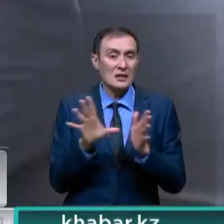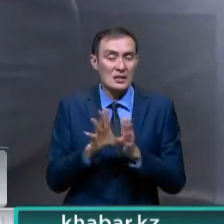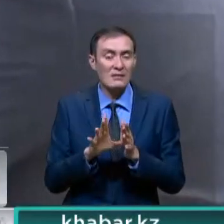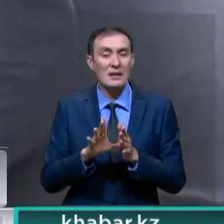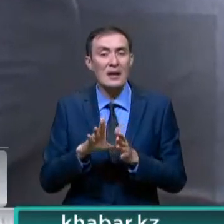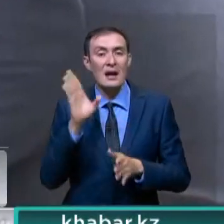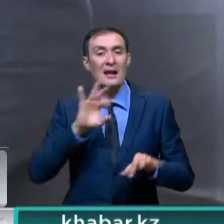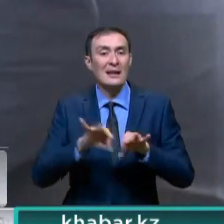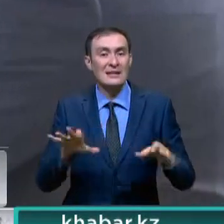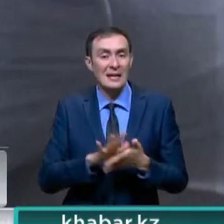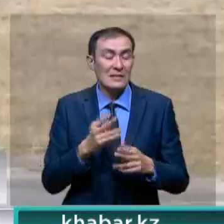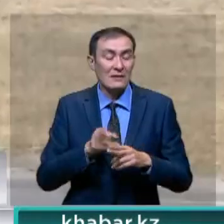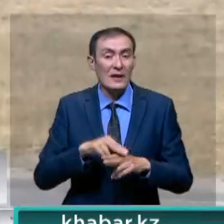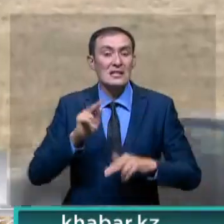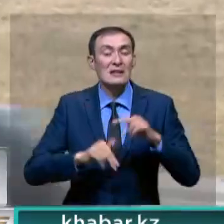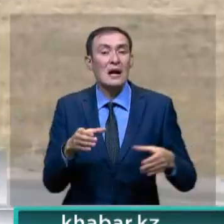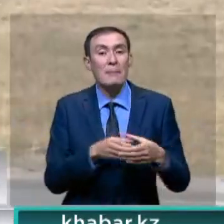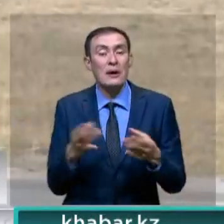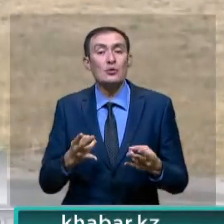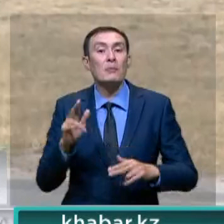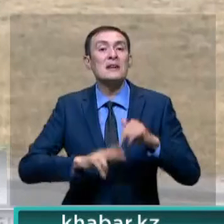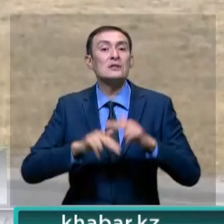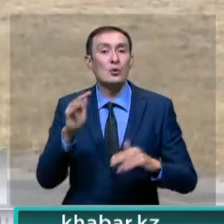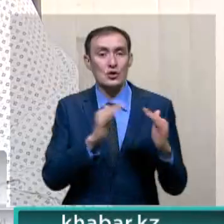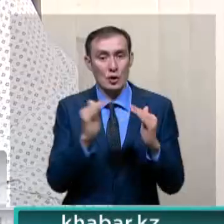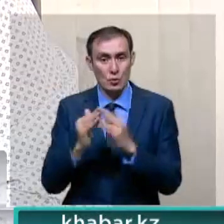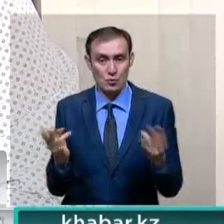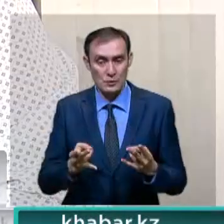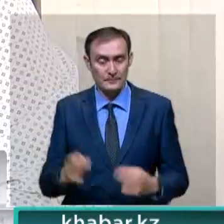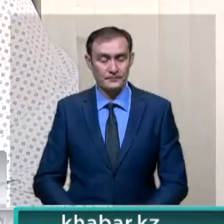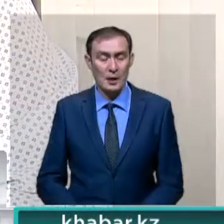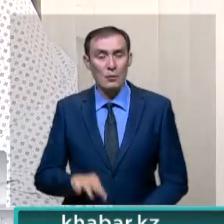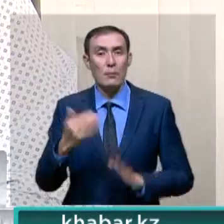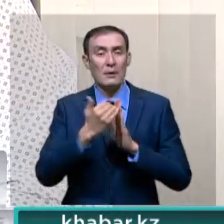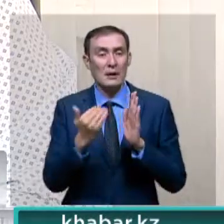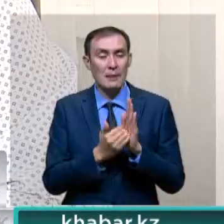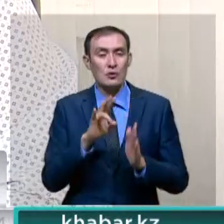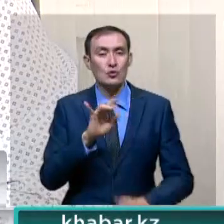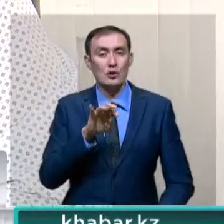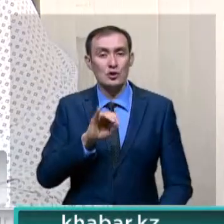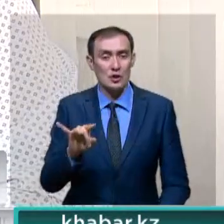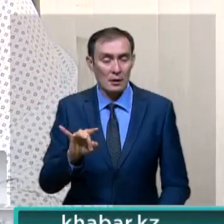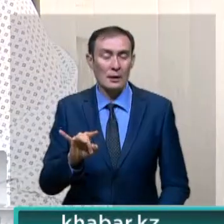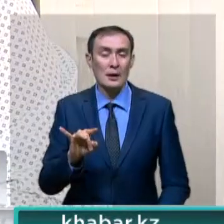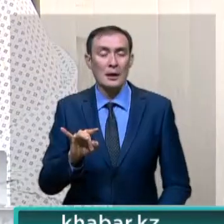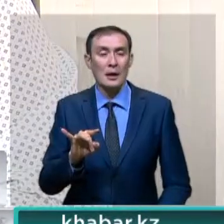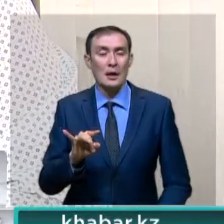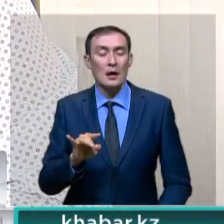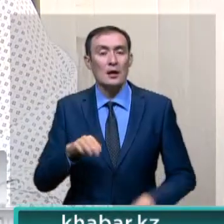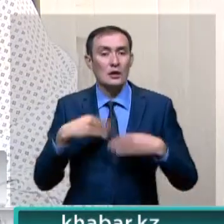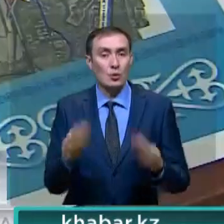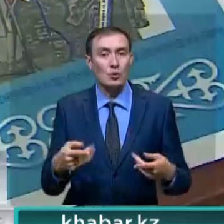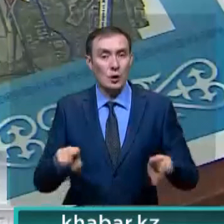и канализацию. Застройщикам осталось лишь возвести жилье. Государственная программа «Нурлы жер» дает